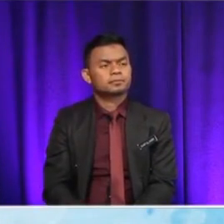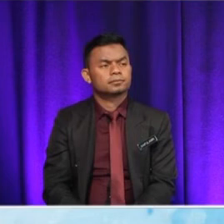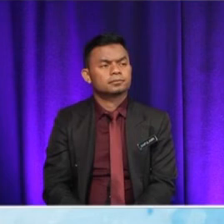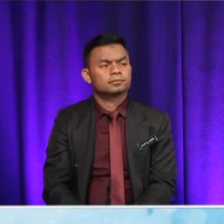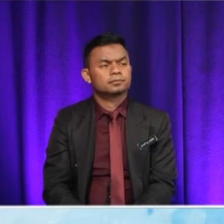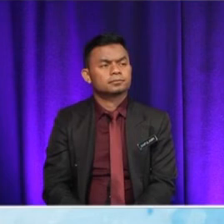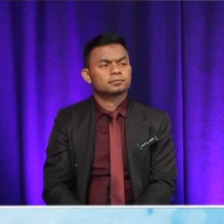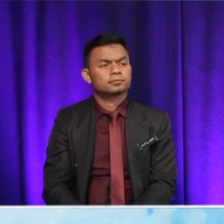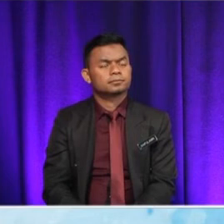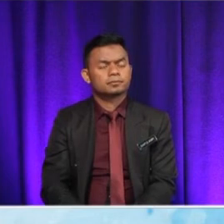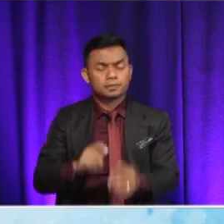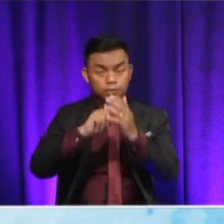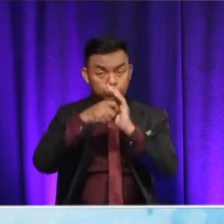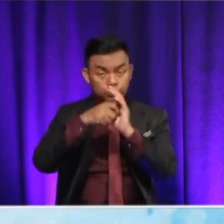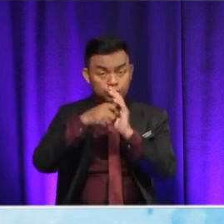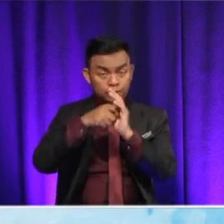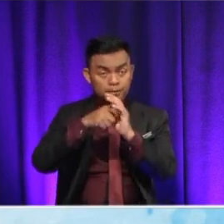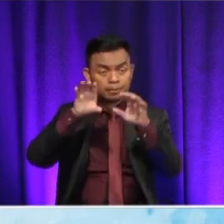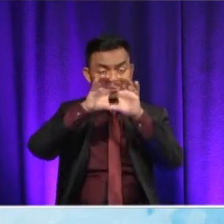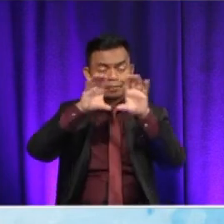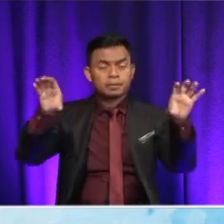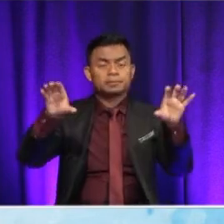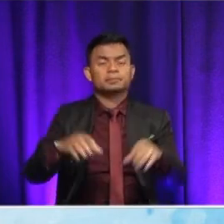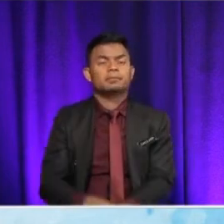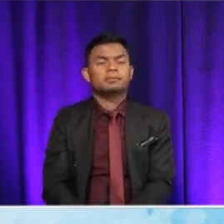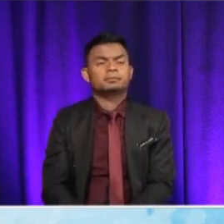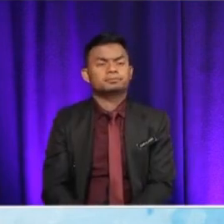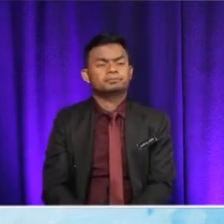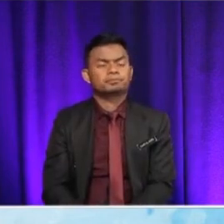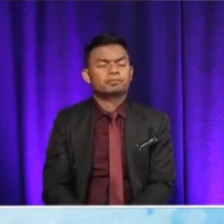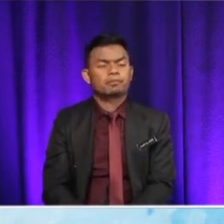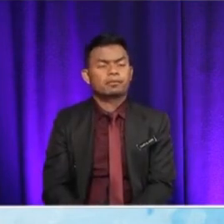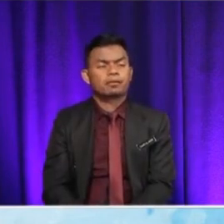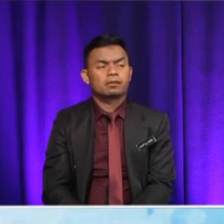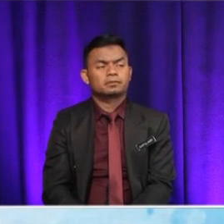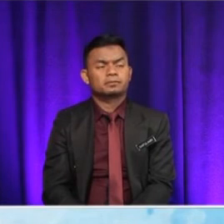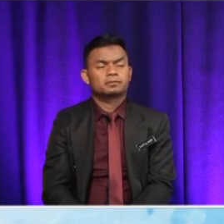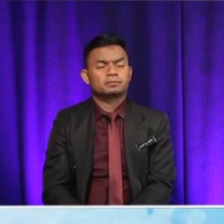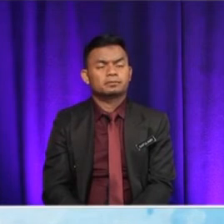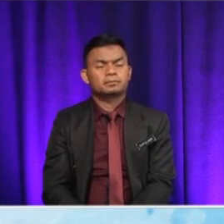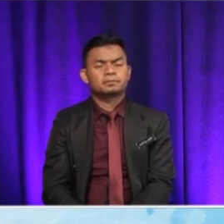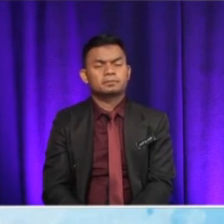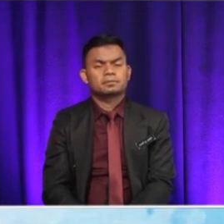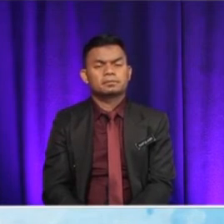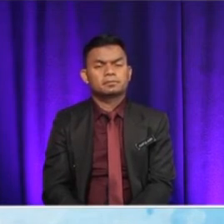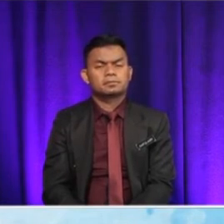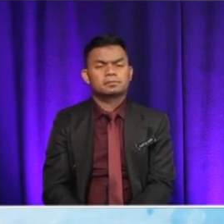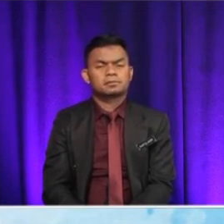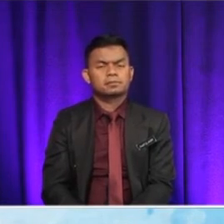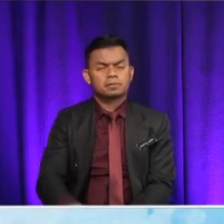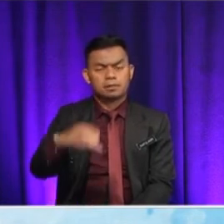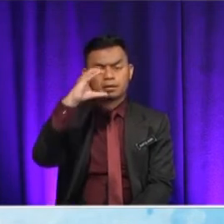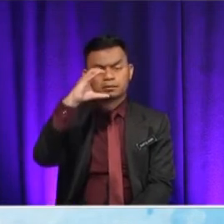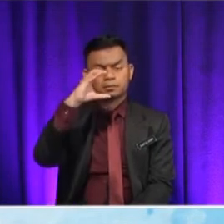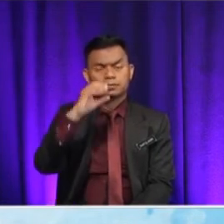Di kunci pipe. Bentuk macam ribbon kunci pipe. Okey, terima kasih. Okey, C